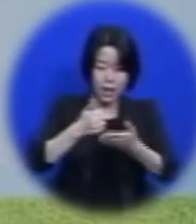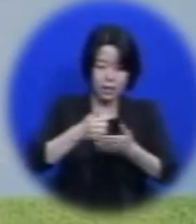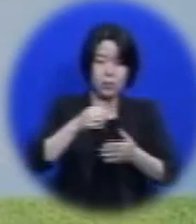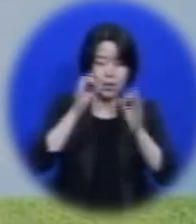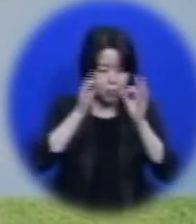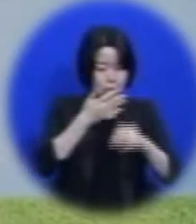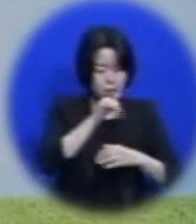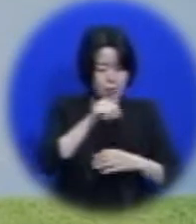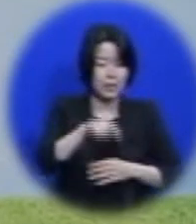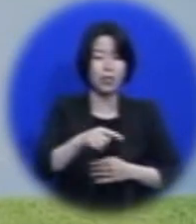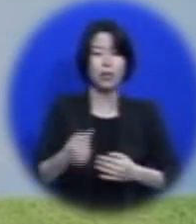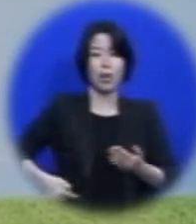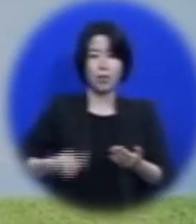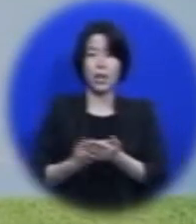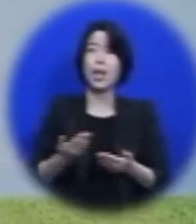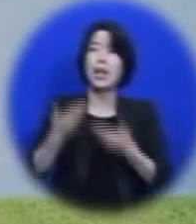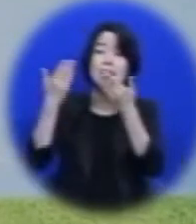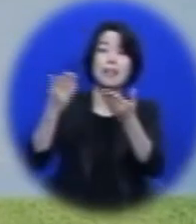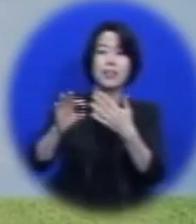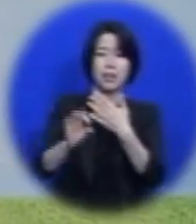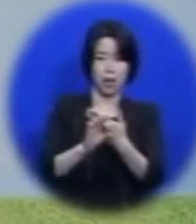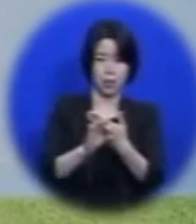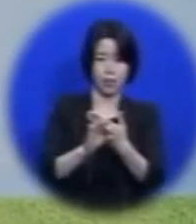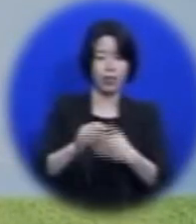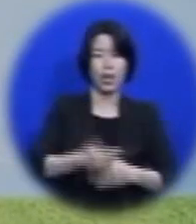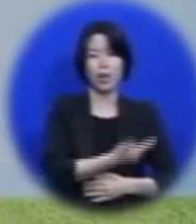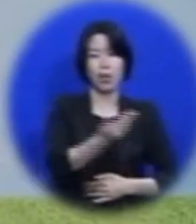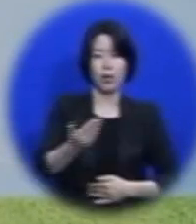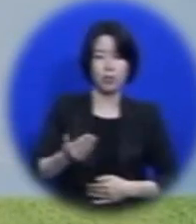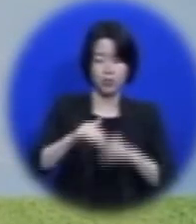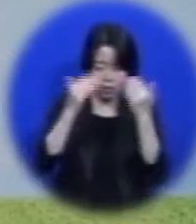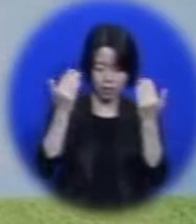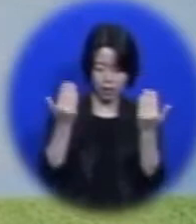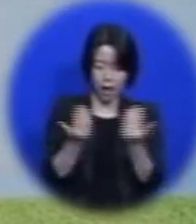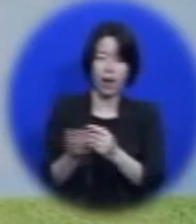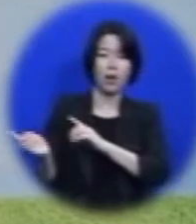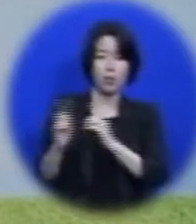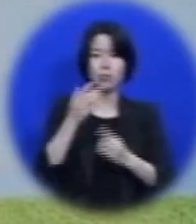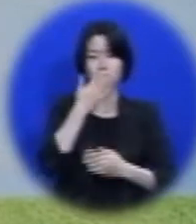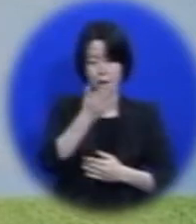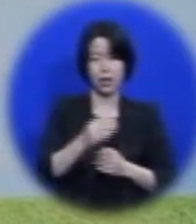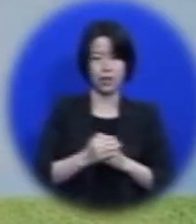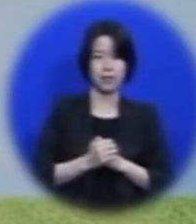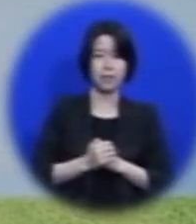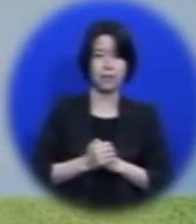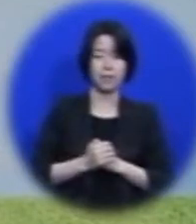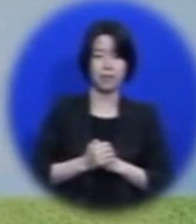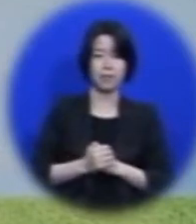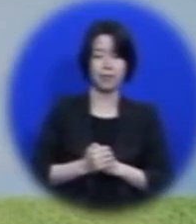회개를 하나님께 드린다면 여러분은 다 회복될 수 있습니다.